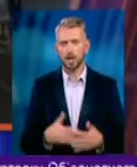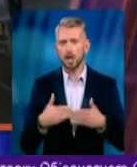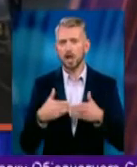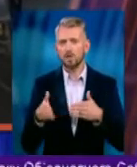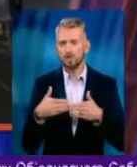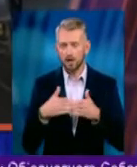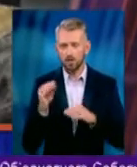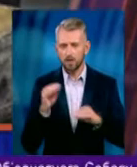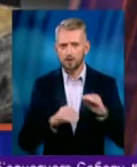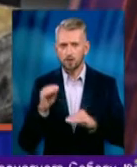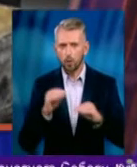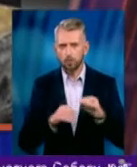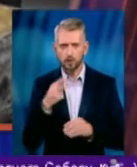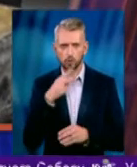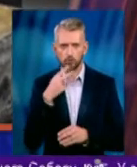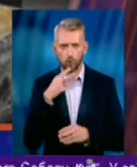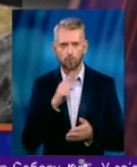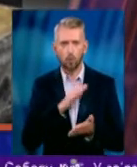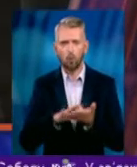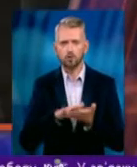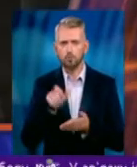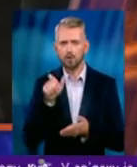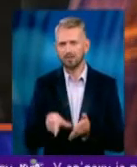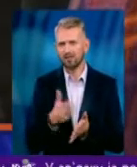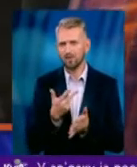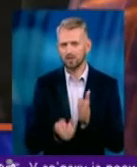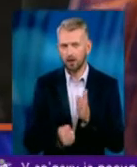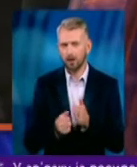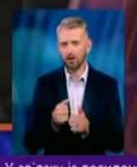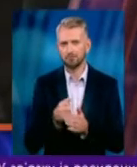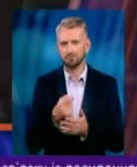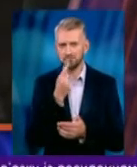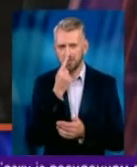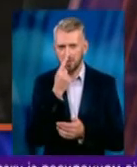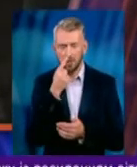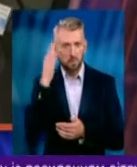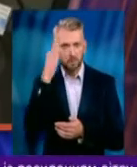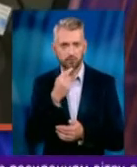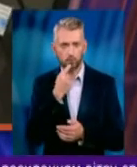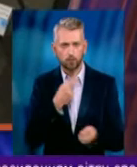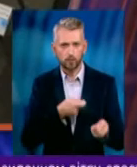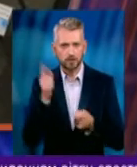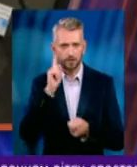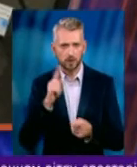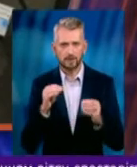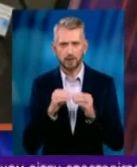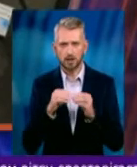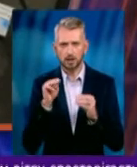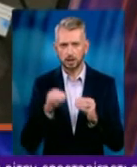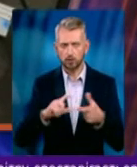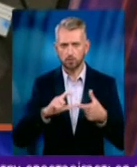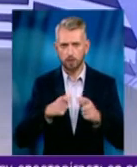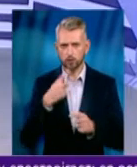Двері фаршировані тютюном. Контрабандист Невдаха під носом митників спробував провести до Ізраїлю десятки тисяч пачок